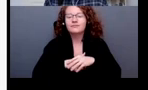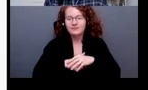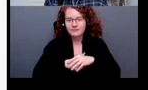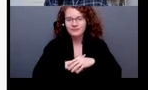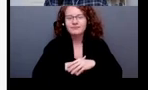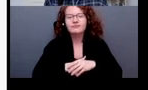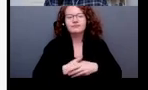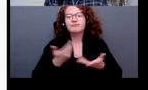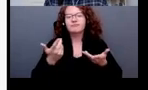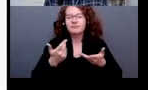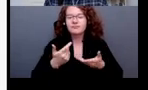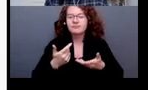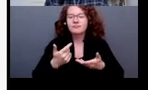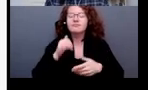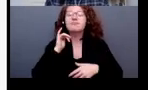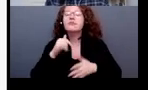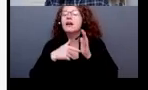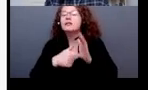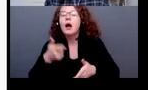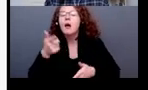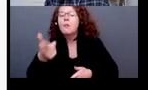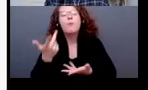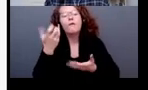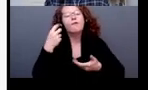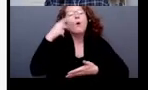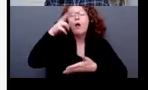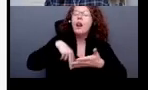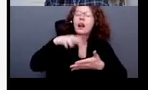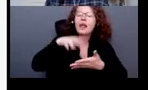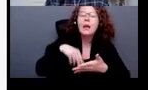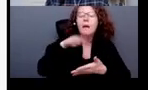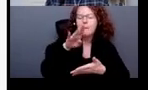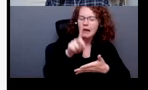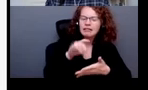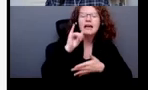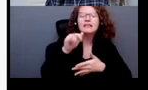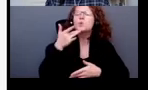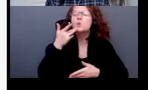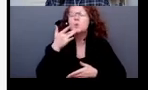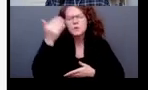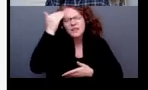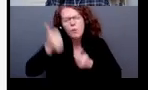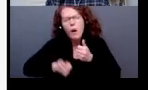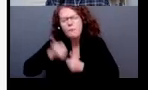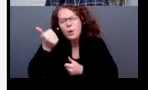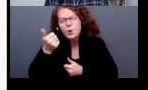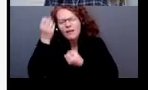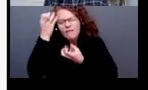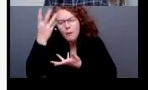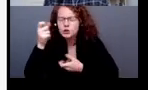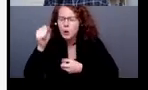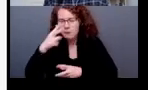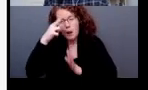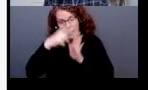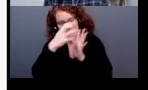lit que les bandes dessinées. Si on a envie de rentrer plus en détail, on regarde les portraits et les textes. Et si là, on a vraiment le temps et on